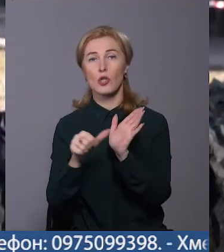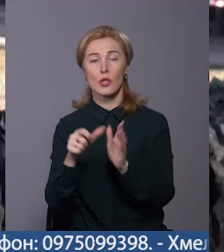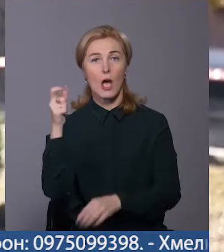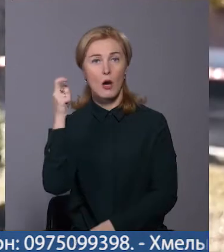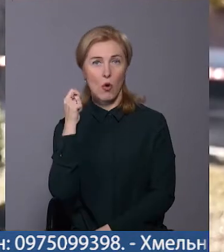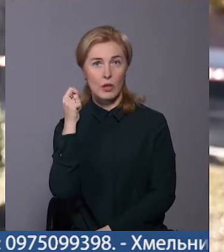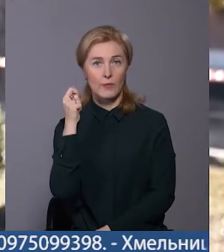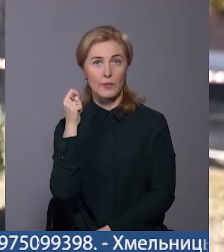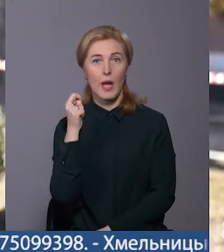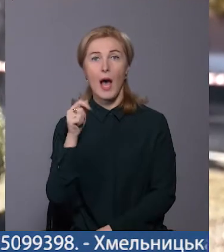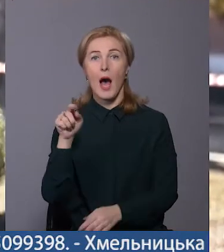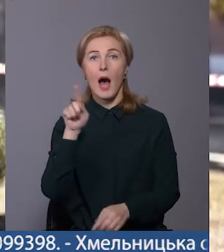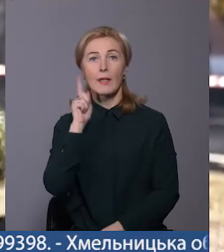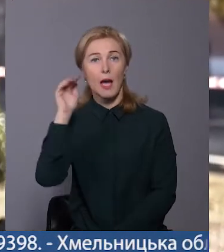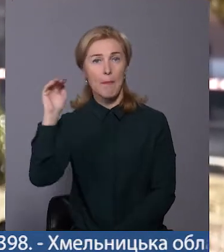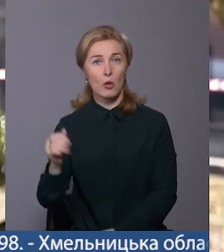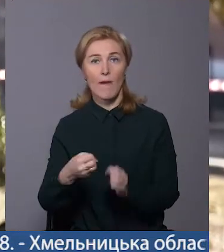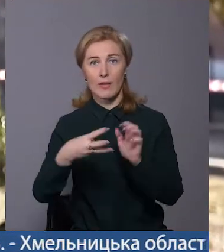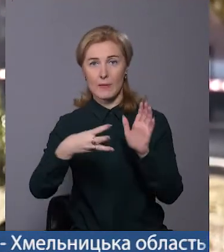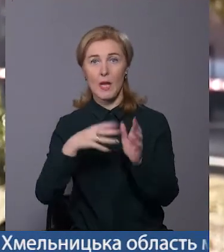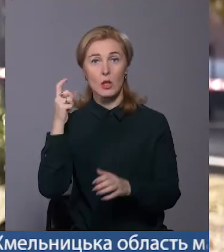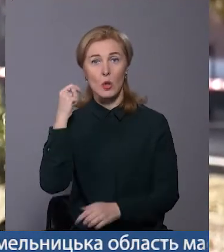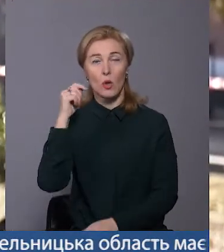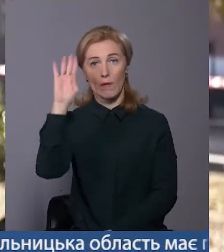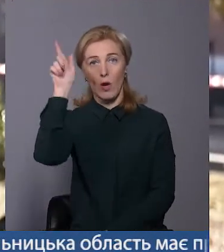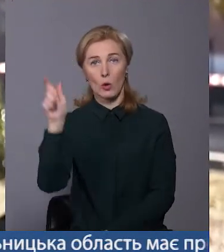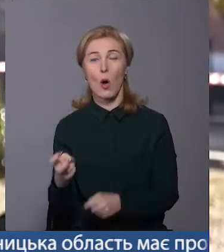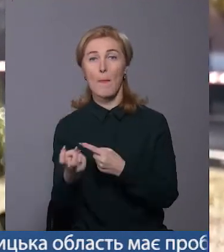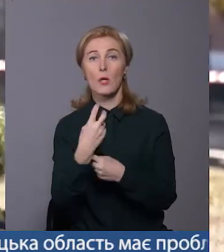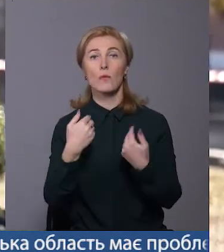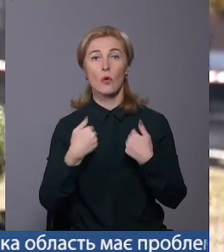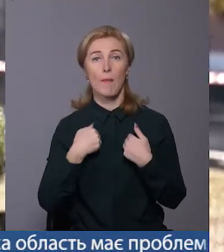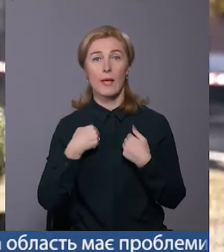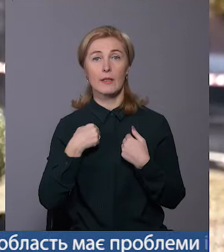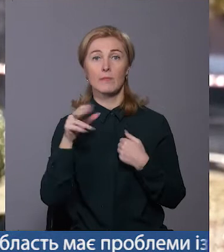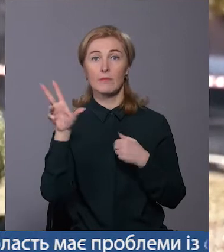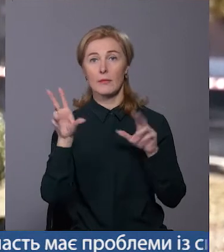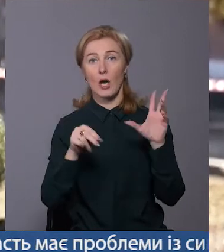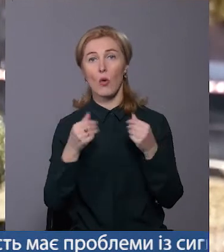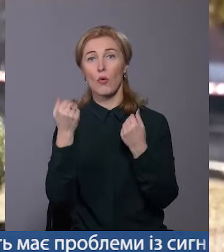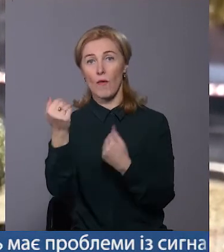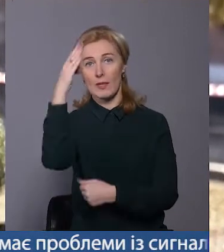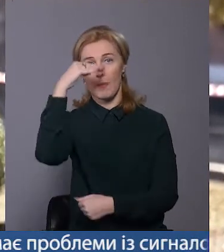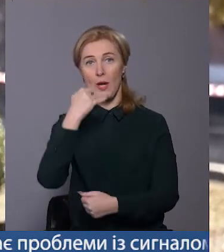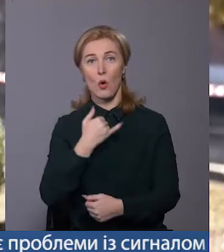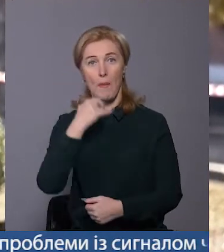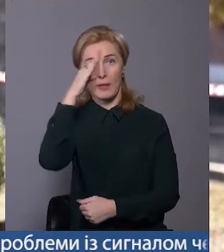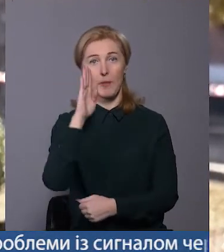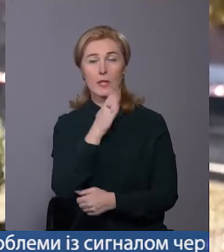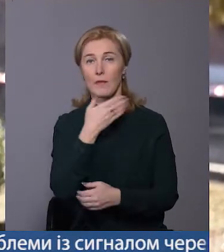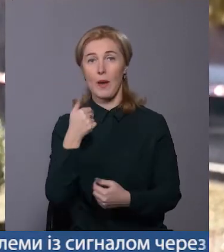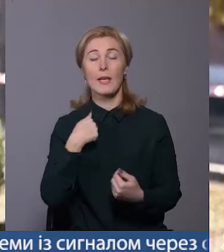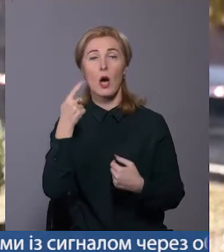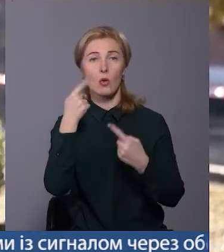років, а наймолодшому 18 років хлопцю. Підійшов до мене і каже, я вас рахую за свого батька, бо в мене батьків немає, я розплакався.